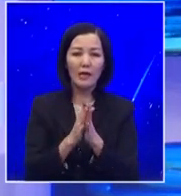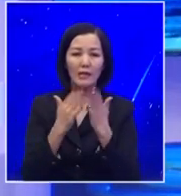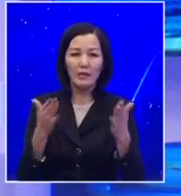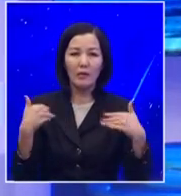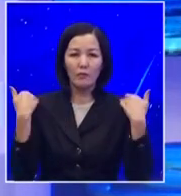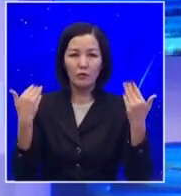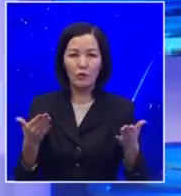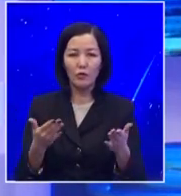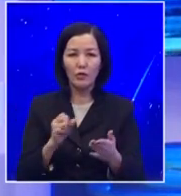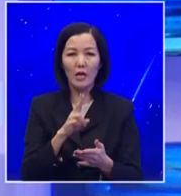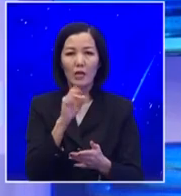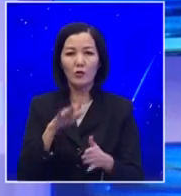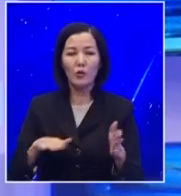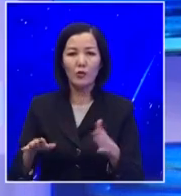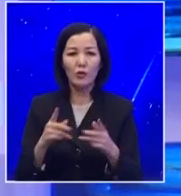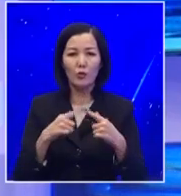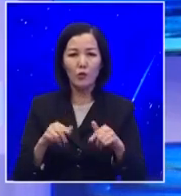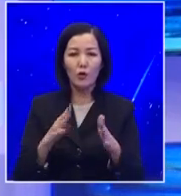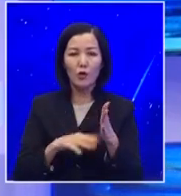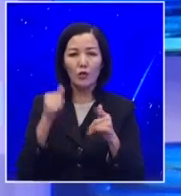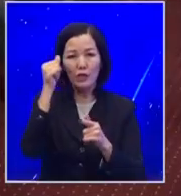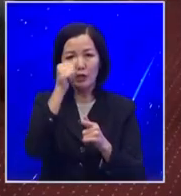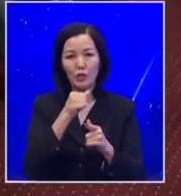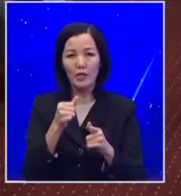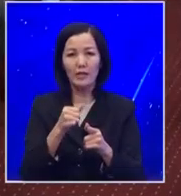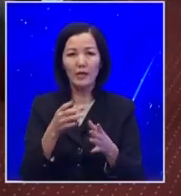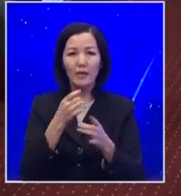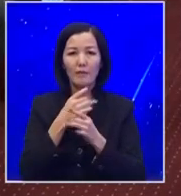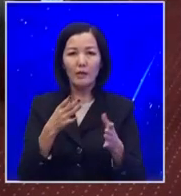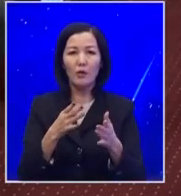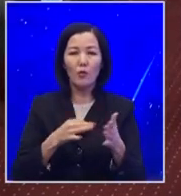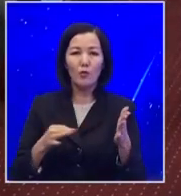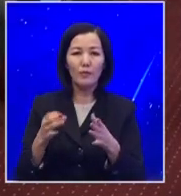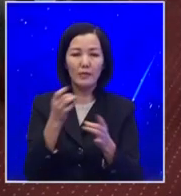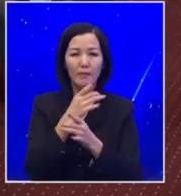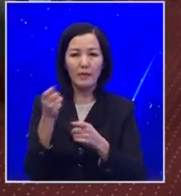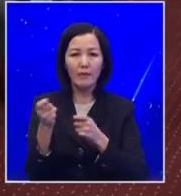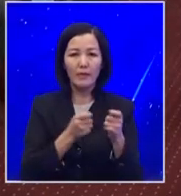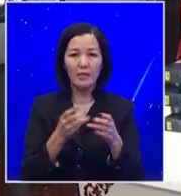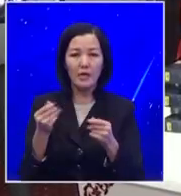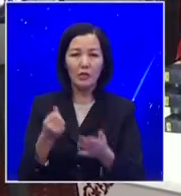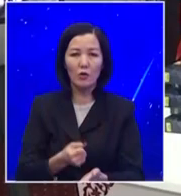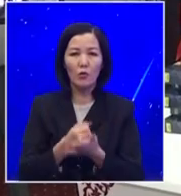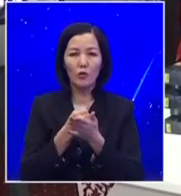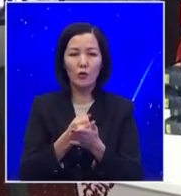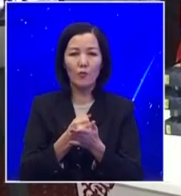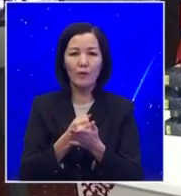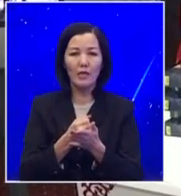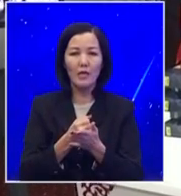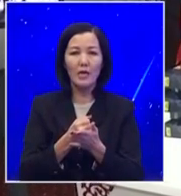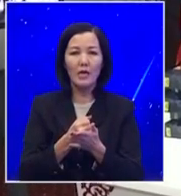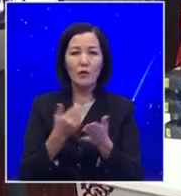жол тартты. Биыл Ақсу ауданының құрылғанына 90 жыл. Туынды мерейтой аясында облыстық мәдениет басқармасының қаржылық қолдауымен